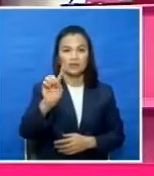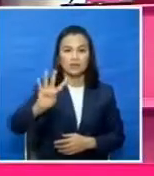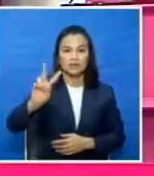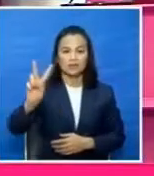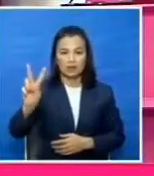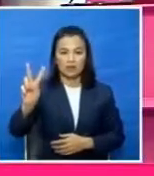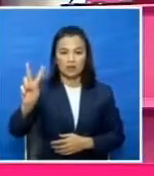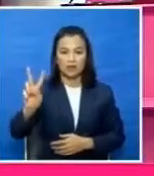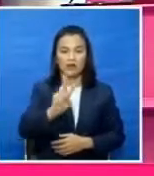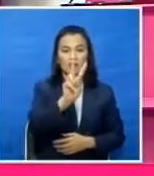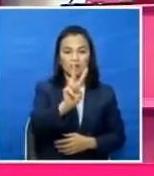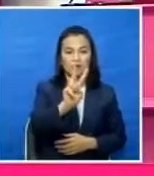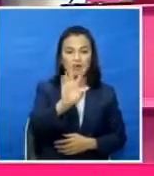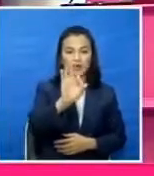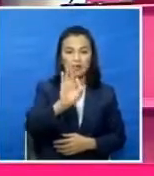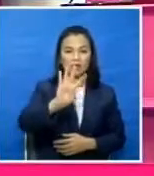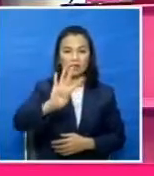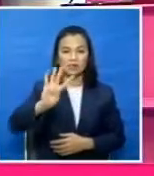2944142